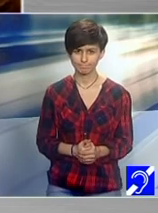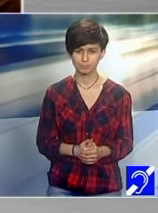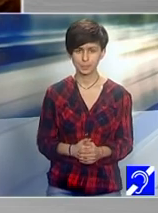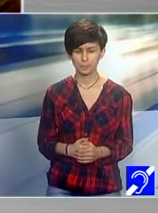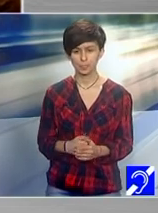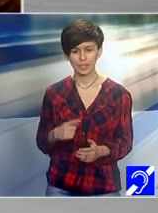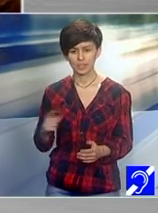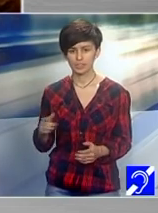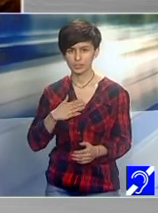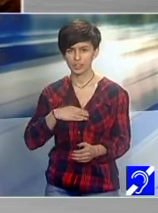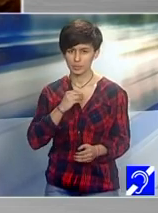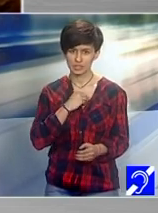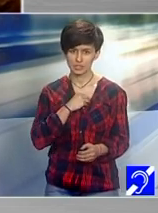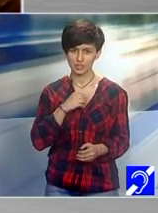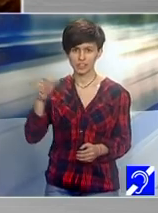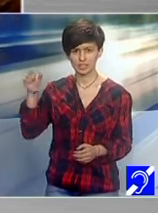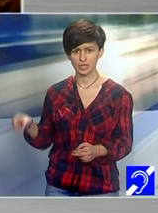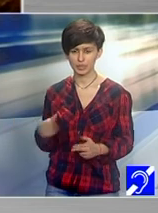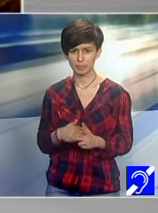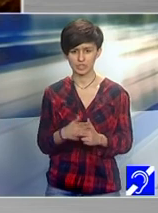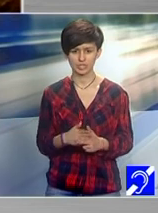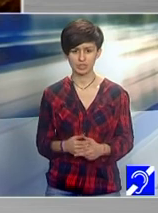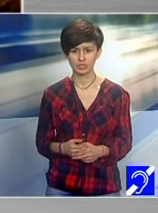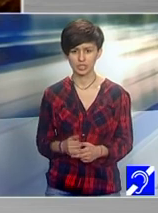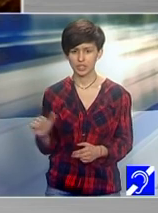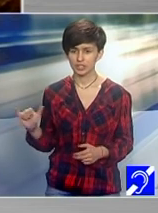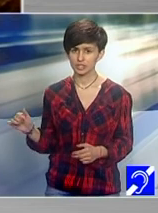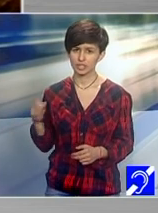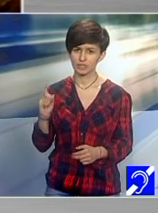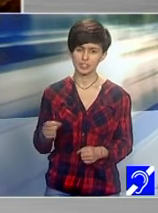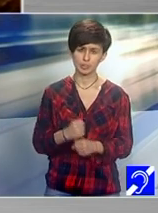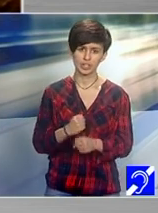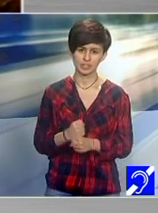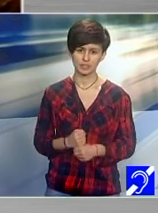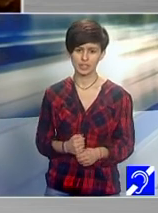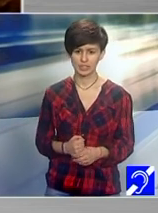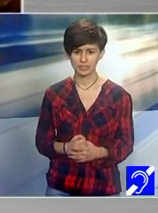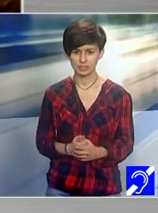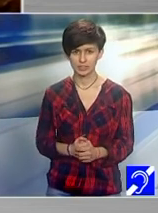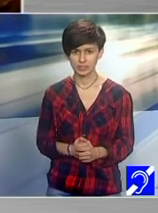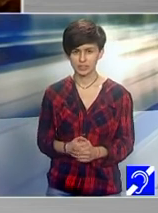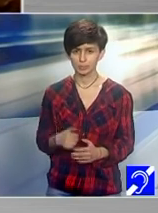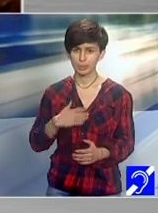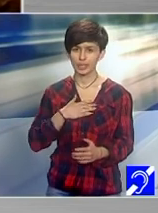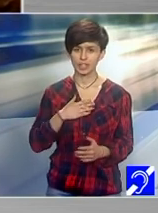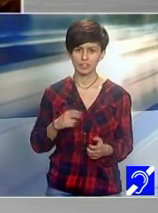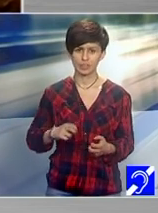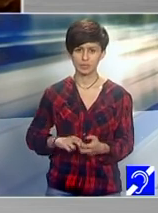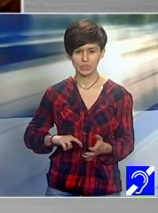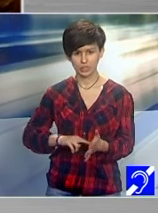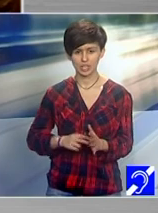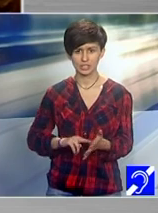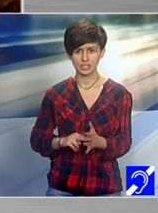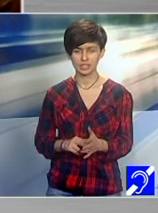vrem să afectăm pacientul. Cineva trebuie să stea. Noi suntem aici în Cluj. E plin de doctori și de spitale, dar avem organizații în Caracal, avem în